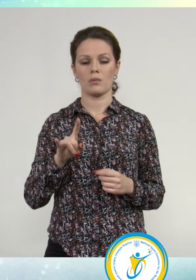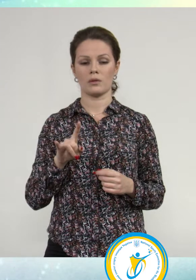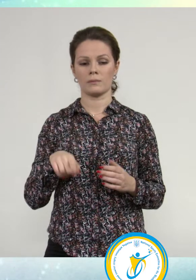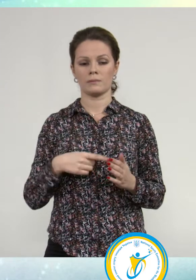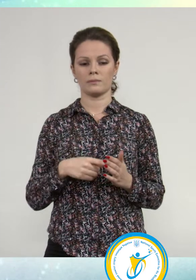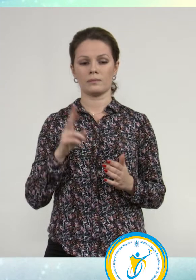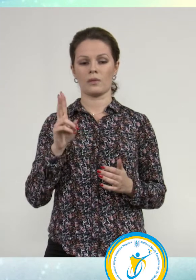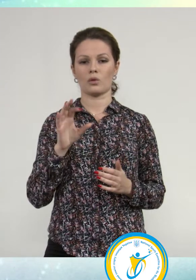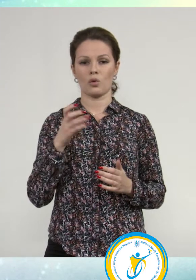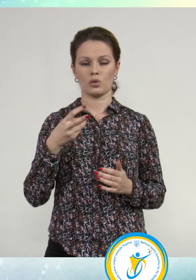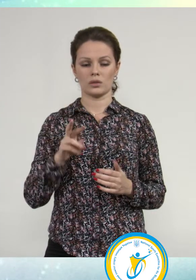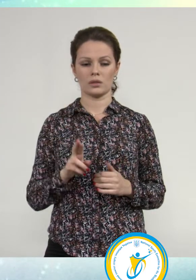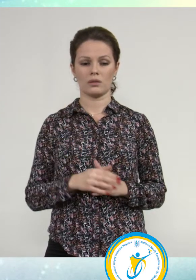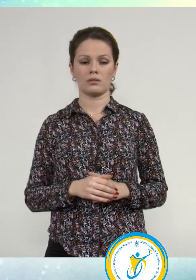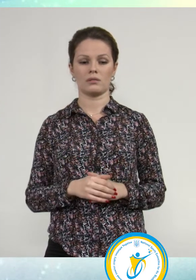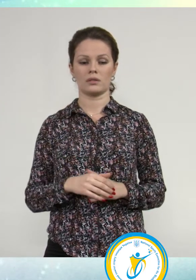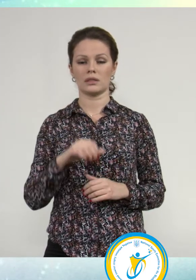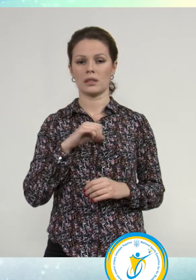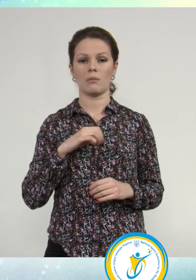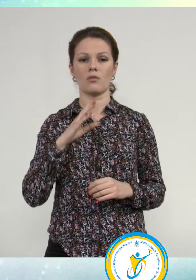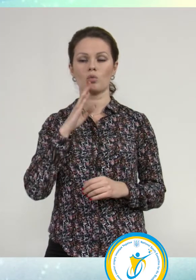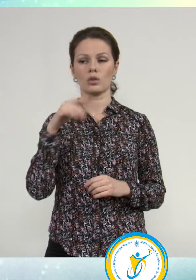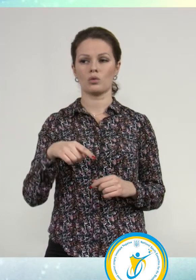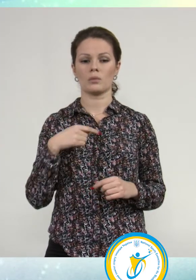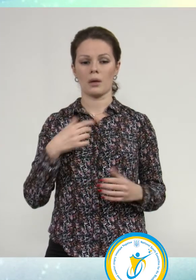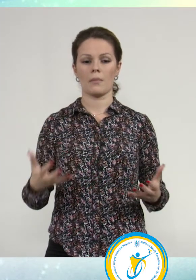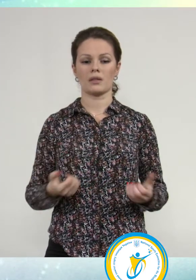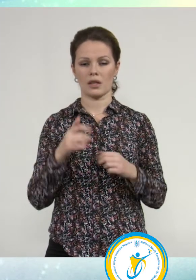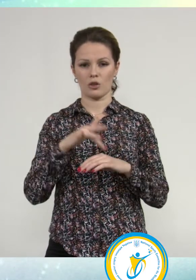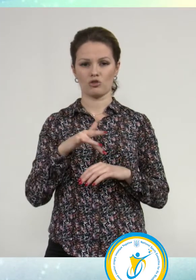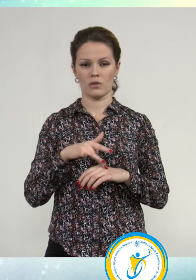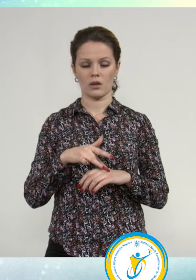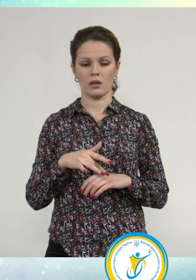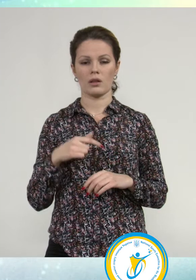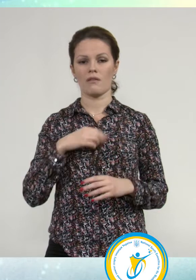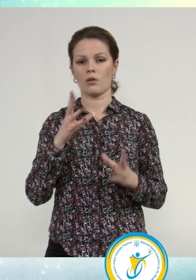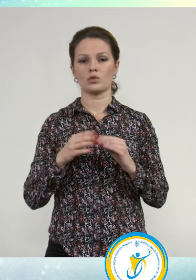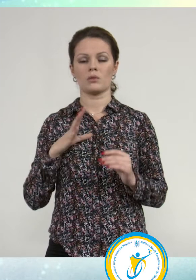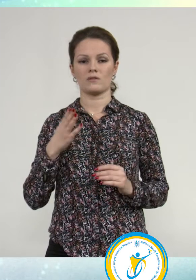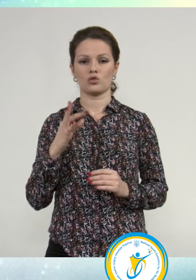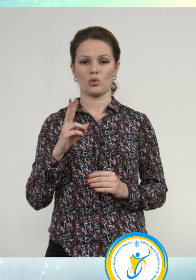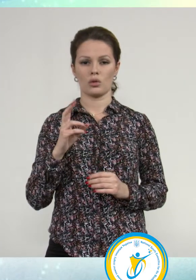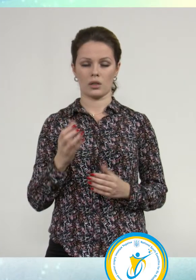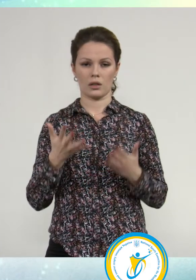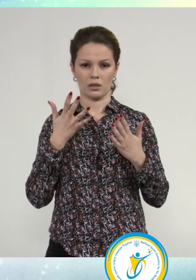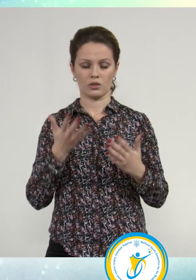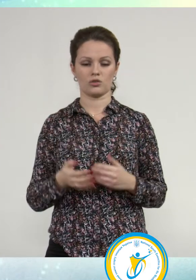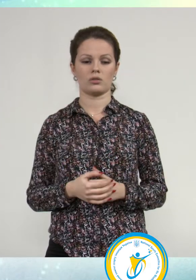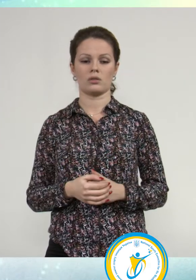тренировались. Костик. С самого утра тут меня поддерживал. Я вообще был в шоке,